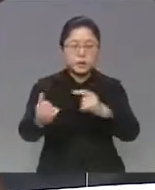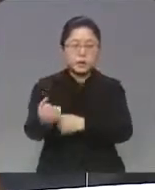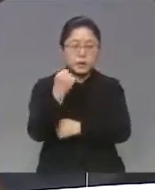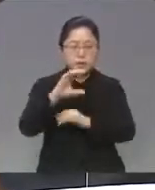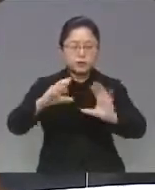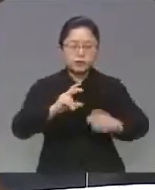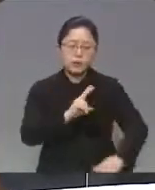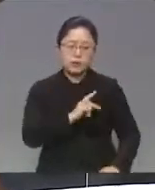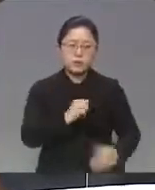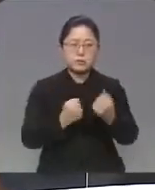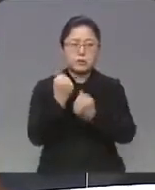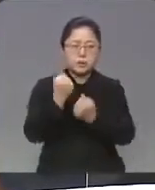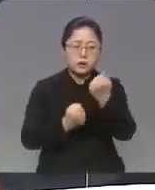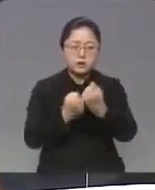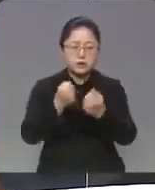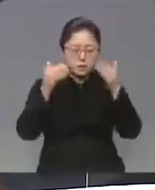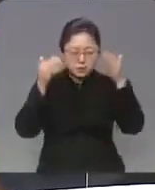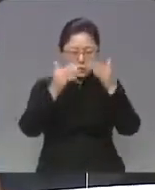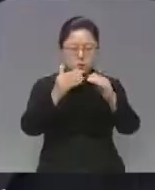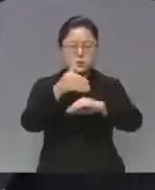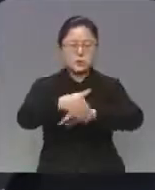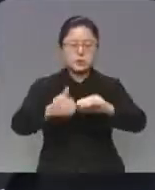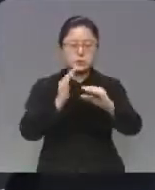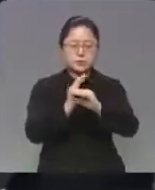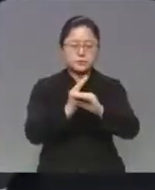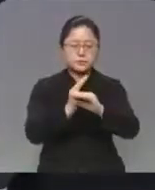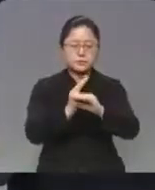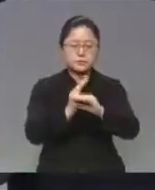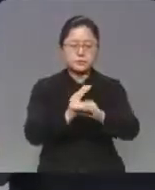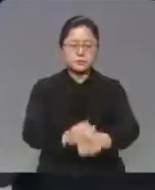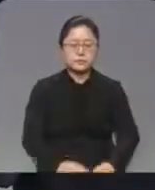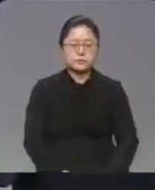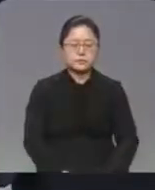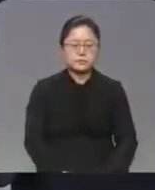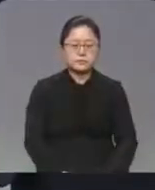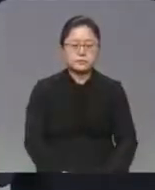국회의원들을 설득하는 데 주력할 계획입니다. KBS 뉴스 유초롱입니다.